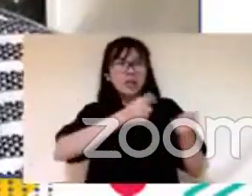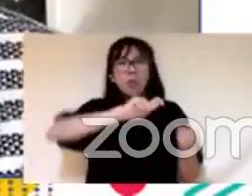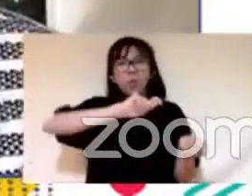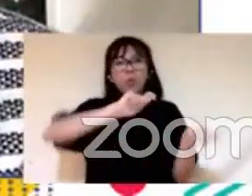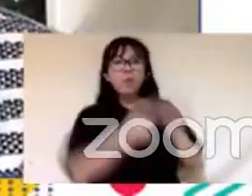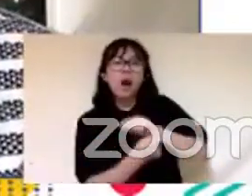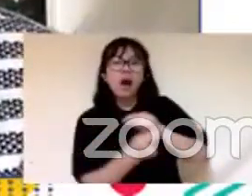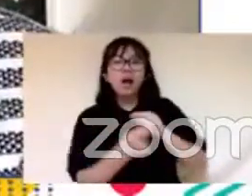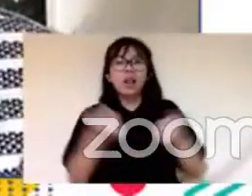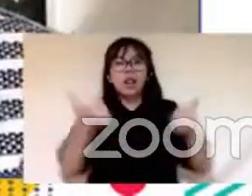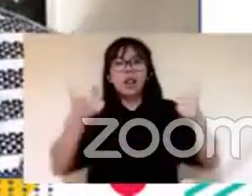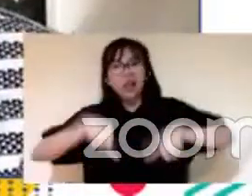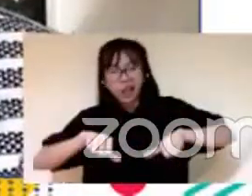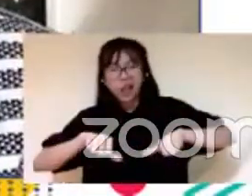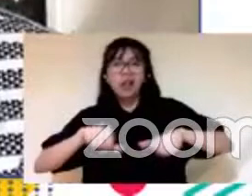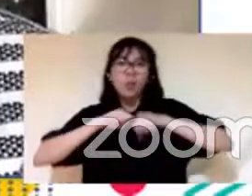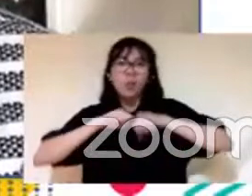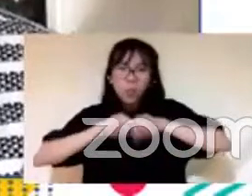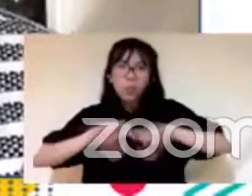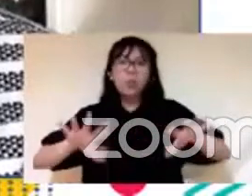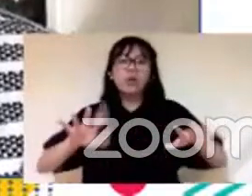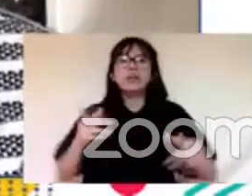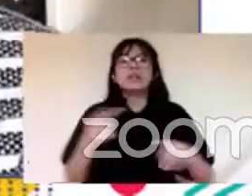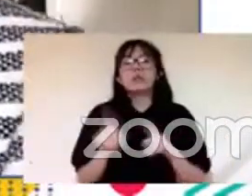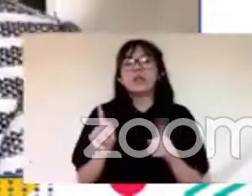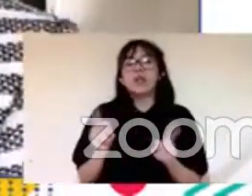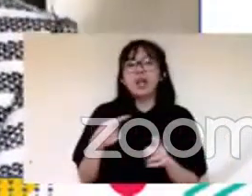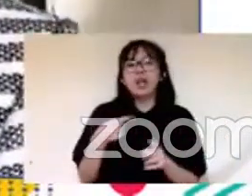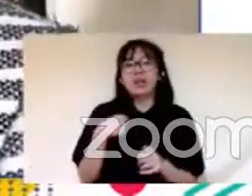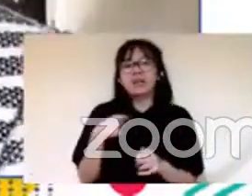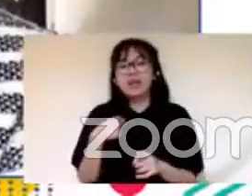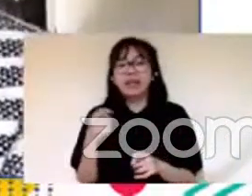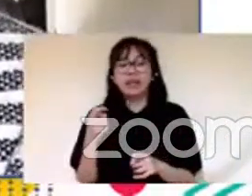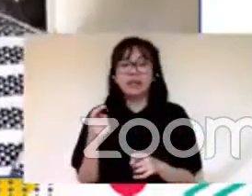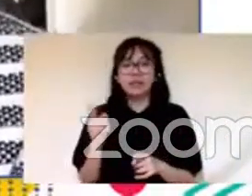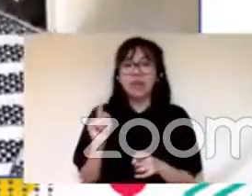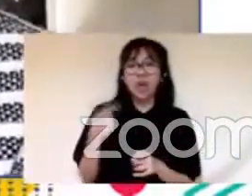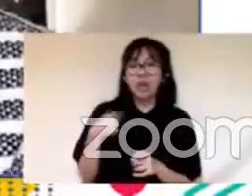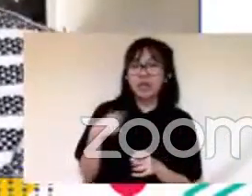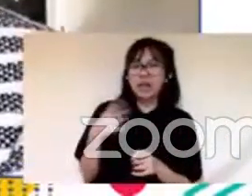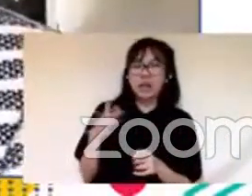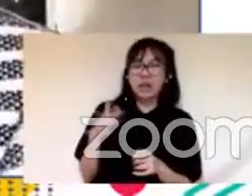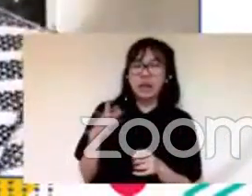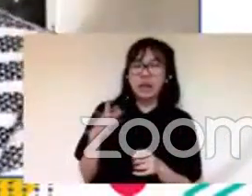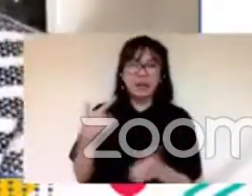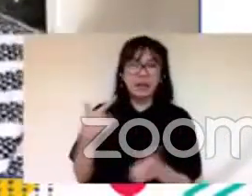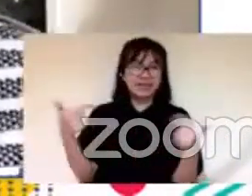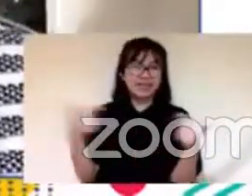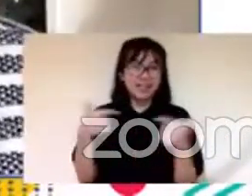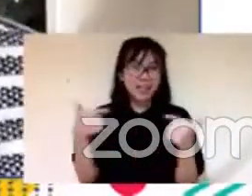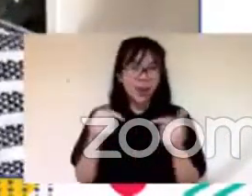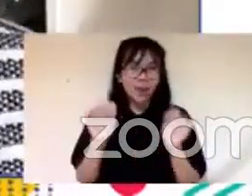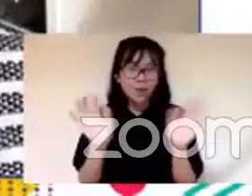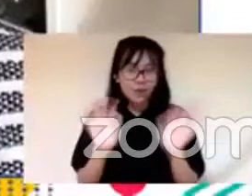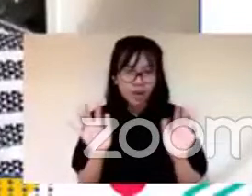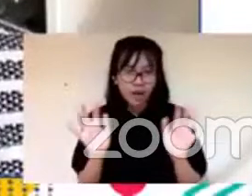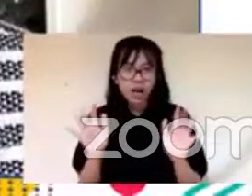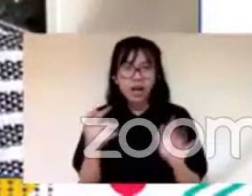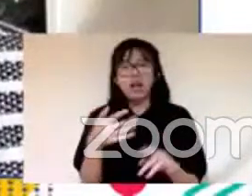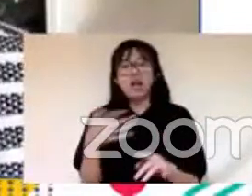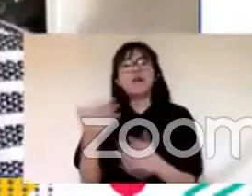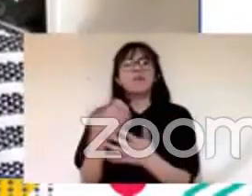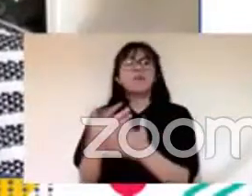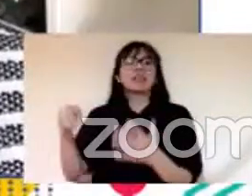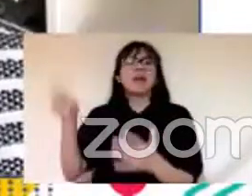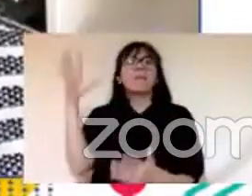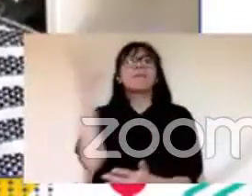ya bagi mereka. Kalau saya nggak terlalu terganggu toh pada akhirnya masyarakat tahu kita orangnya seperti apa gitu.